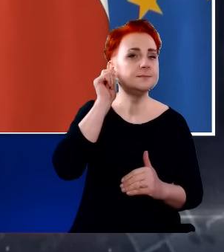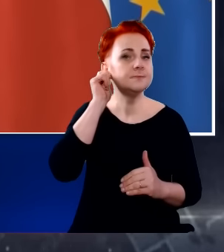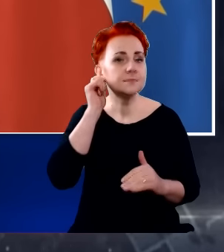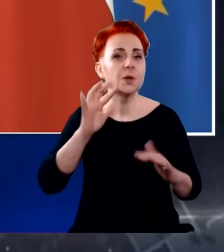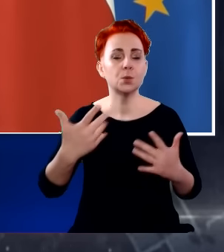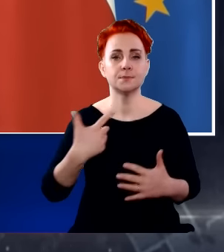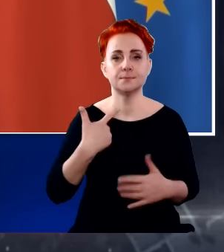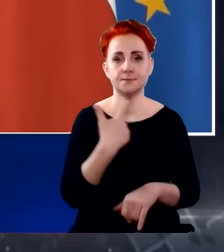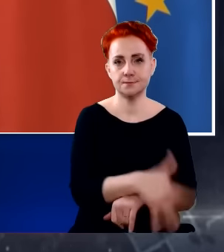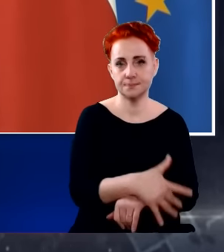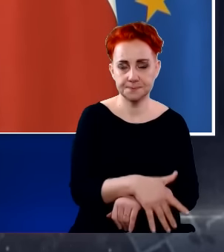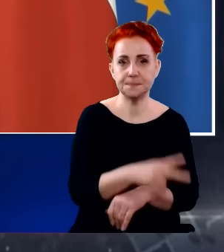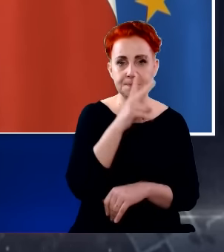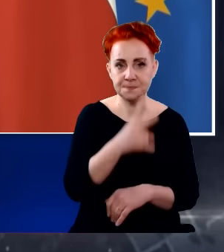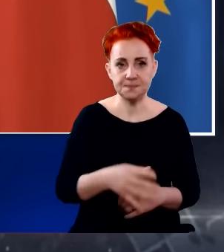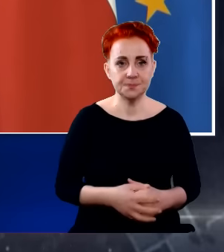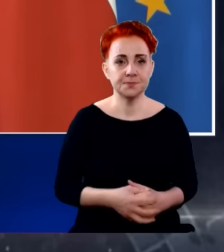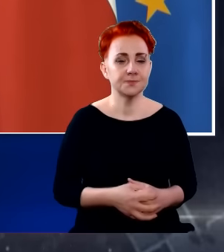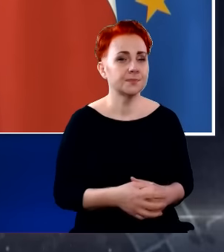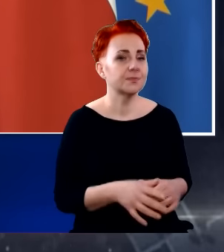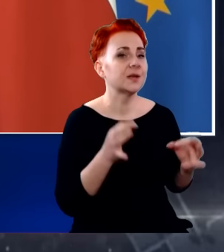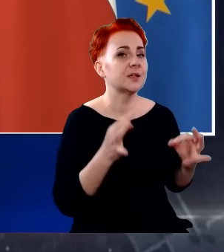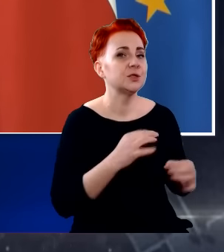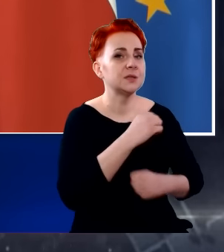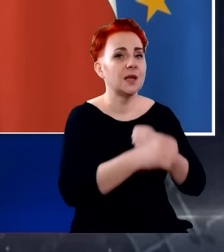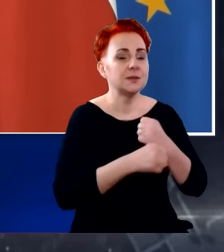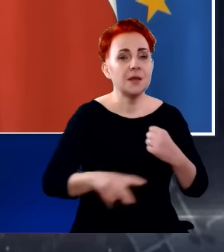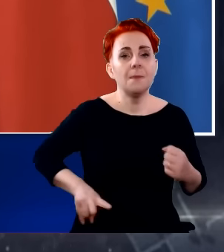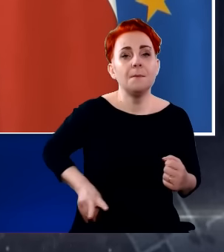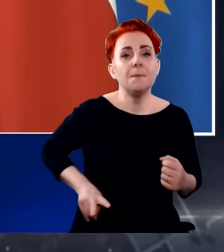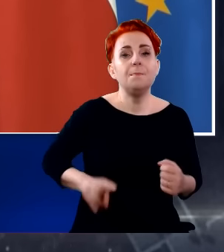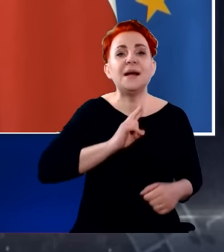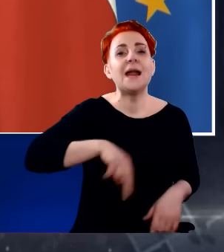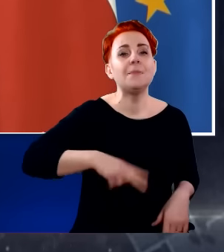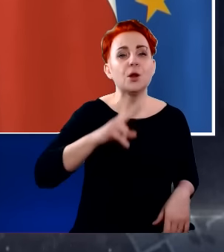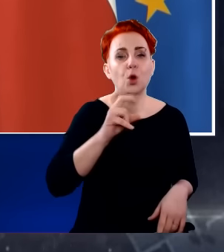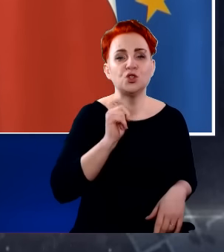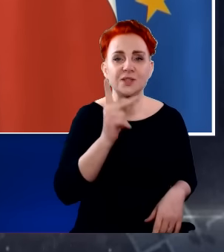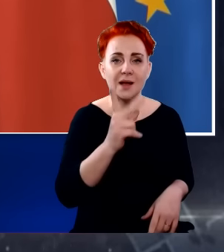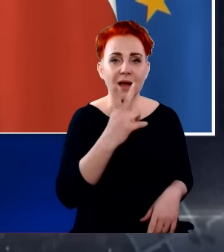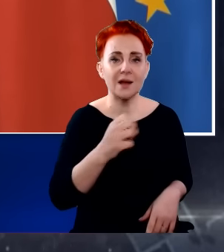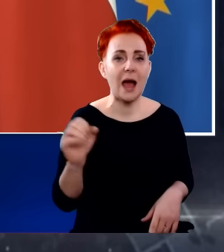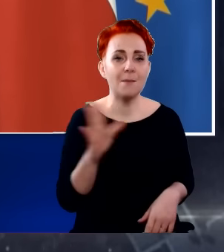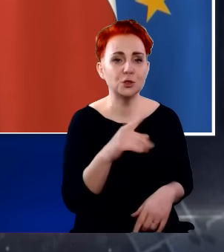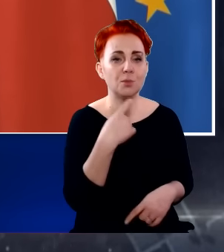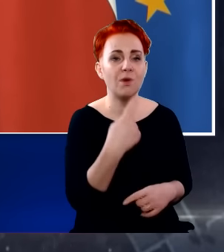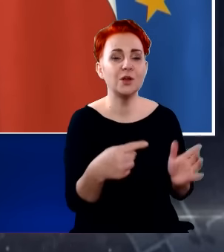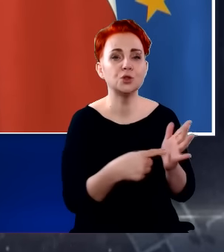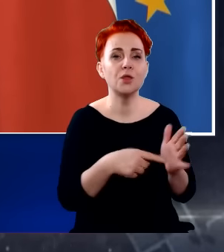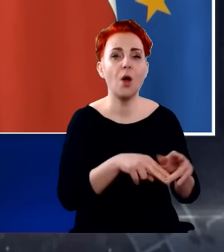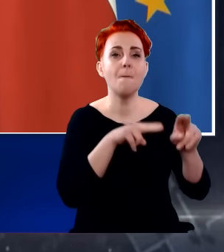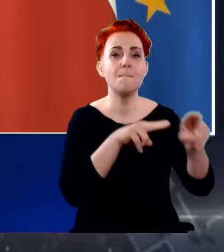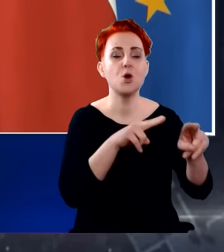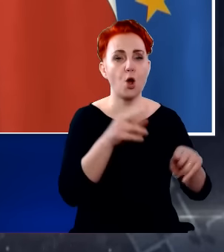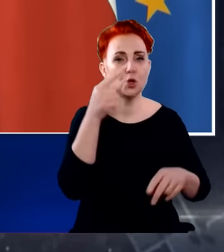wiek emerytalny. Widzimy, co się dzieje w oświacie. Dzisiaj pan wicepremier Kośniak-Kamysz ogłosił, że te kontrakty z broń koreańska też